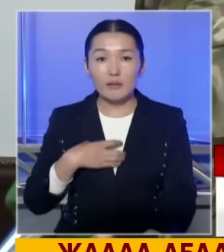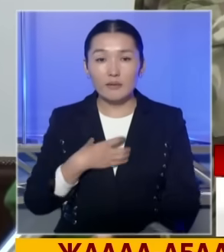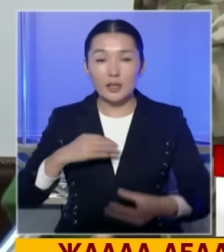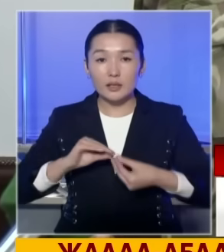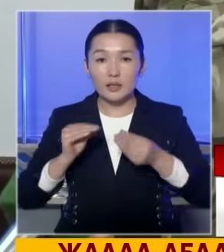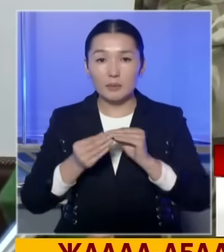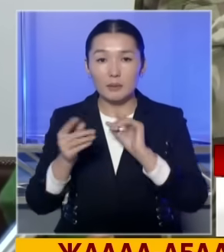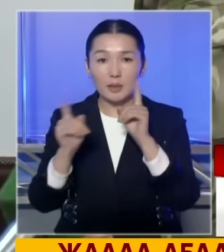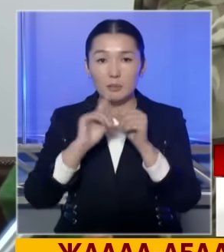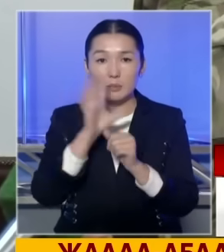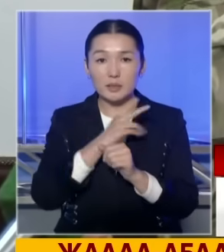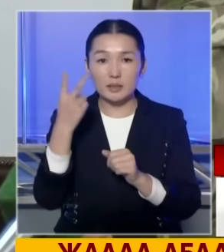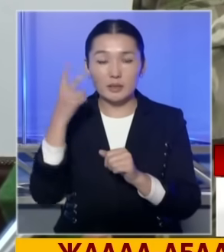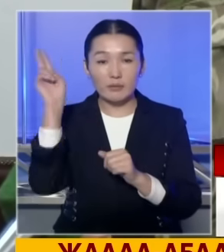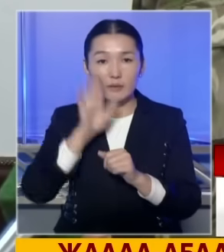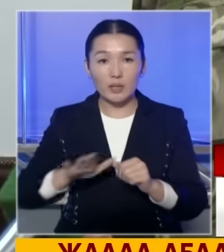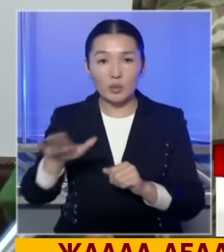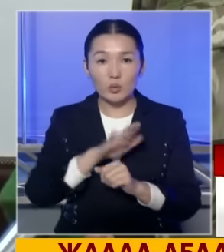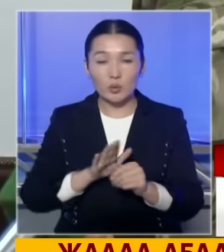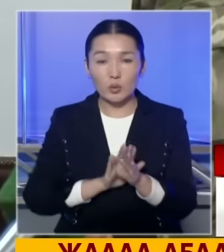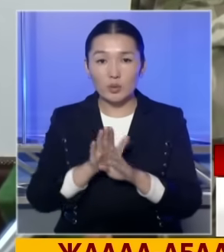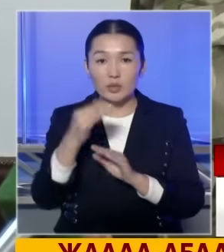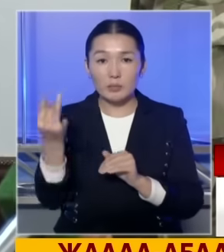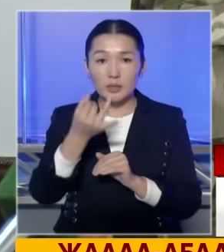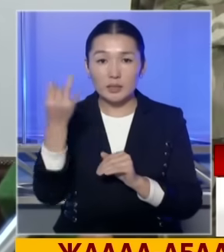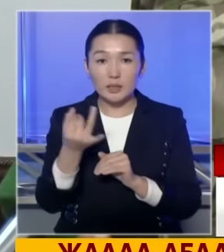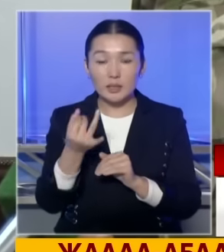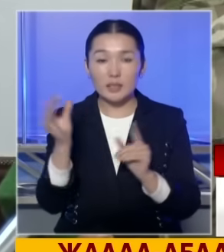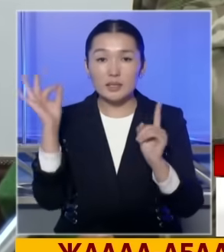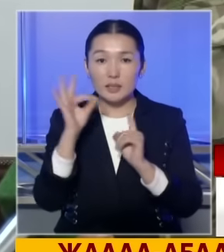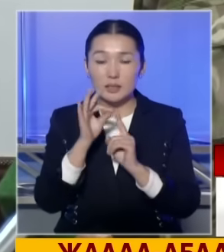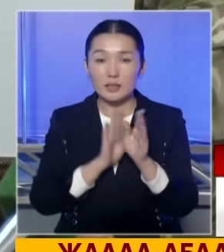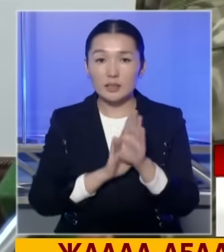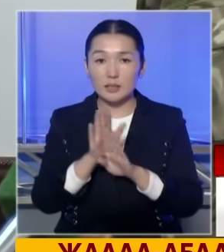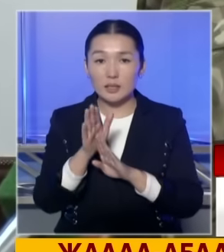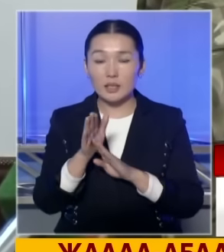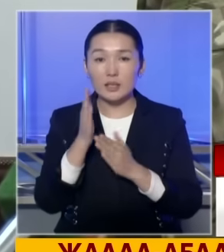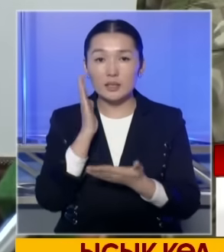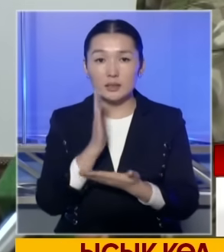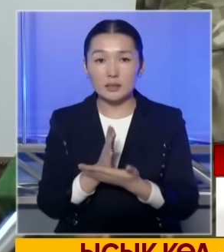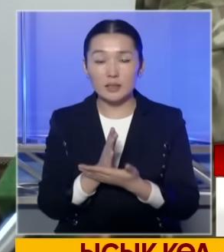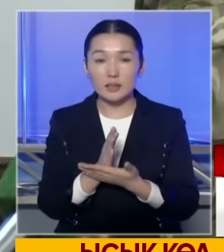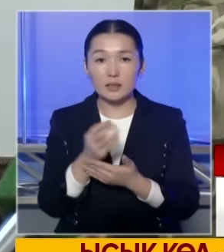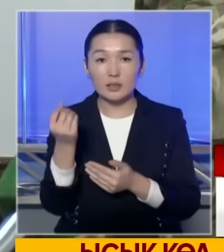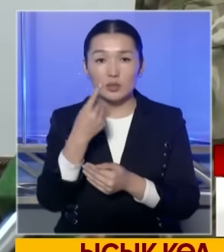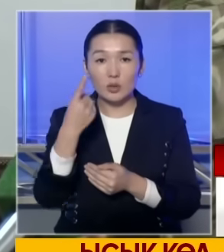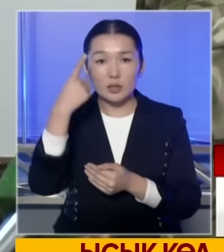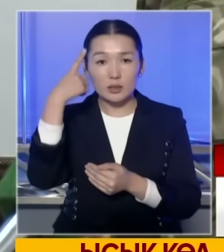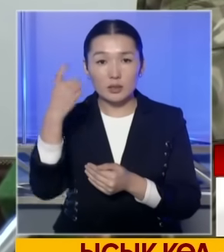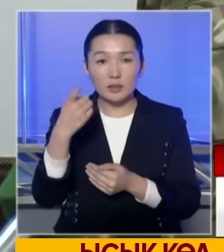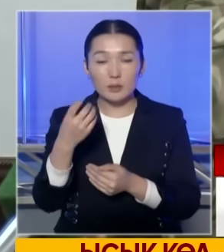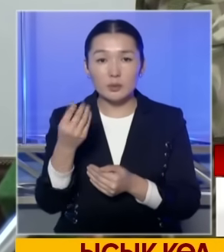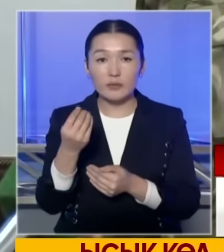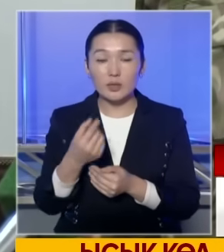проблемаларды талкууладык. Эки мамлекеттин ортосунда жалпы кызыкчылыктар, жалпы максаттар, жалпы иштер бар экенин биз дагы бир жолу баса белгиледик жана